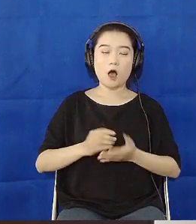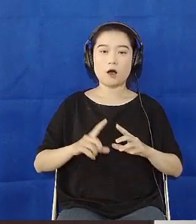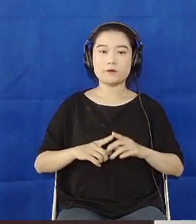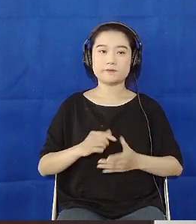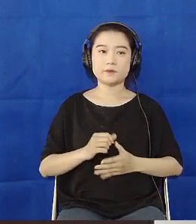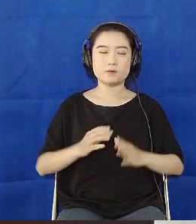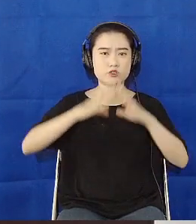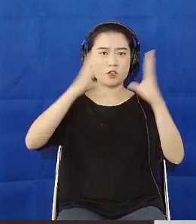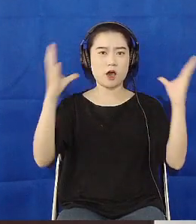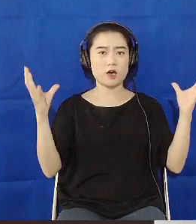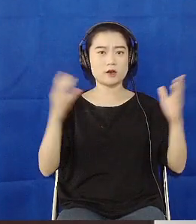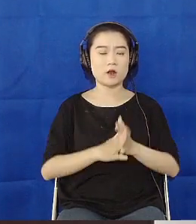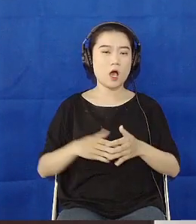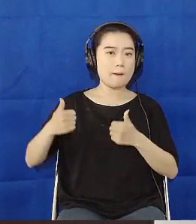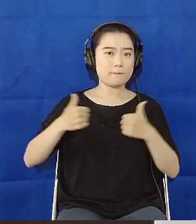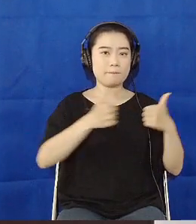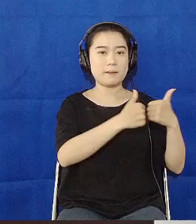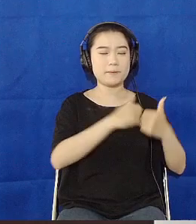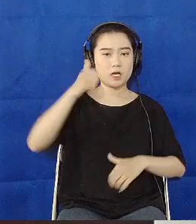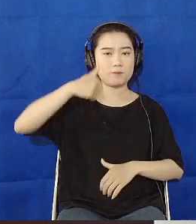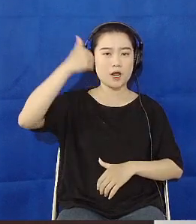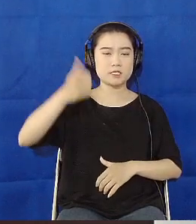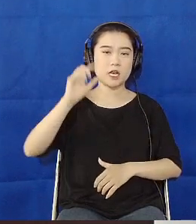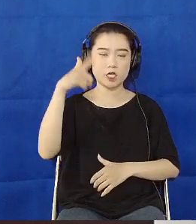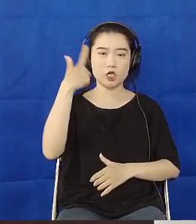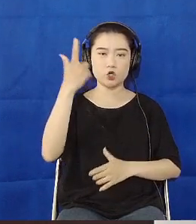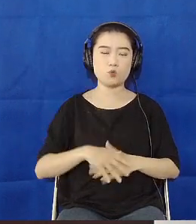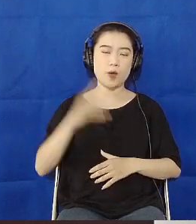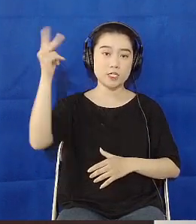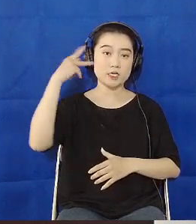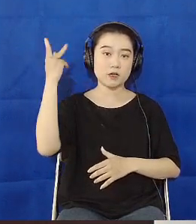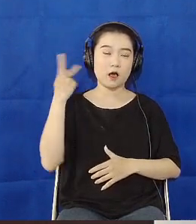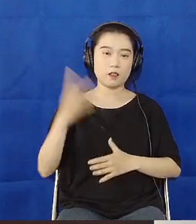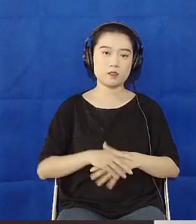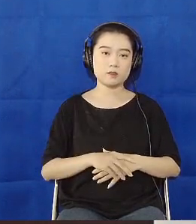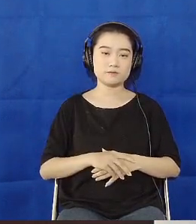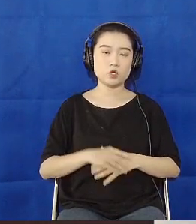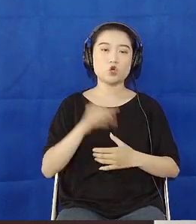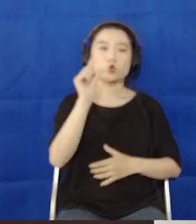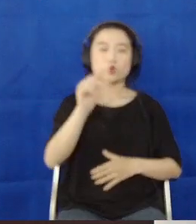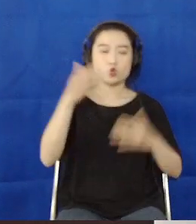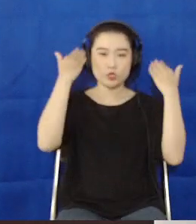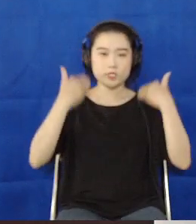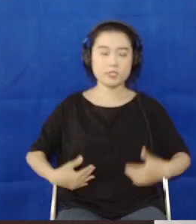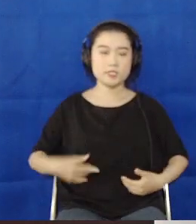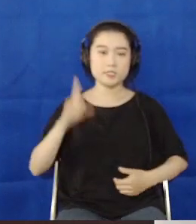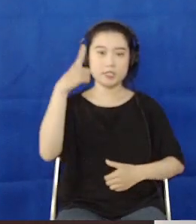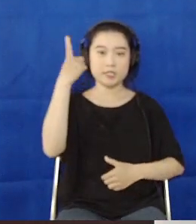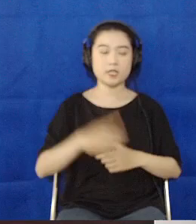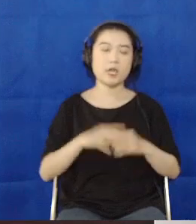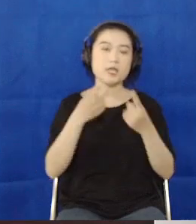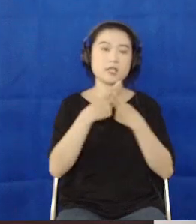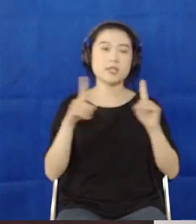mereka untuk keberhasilan kehidupan kekal bagi diri sendiri, tetapi